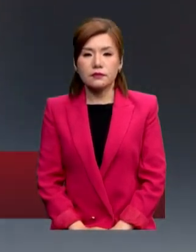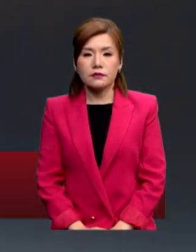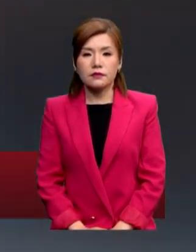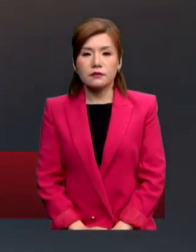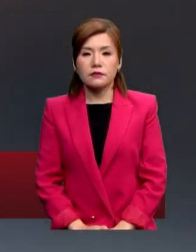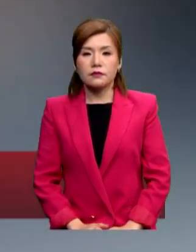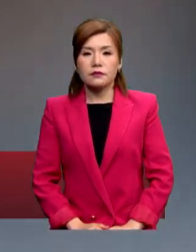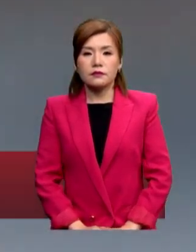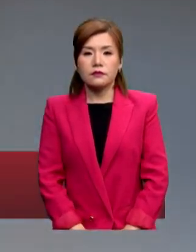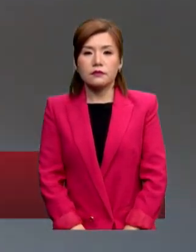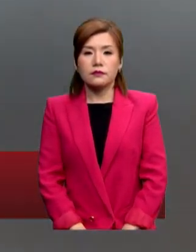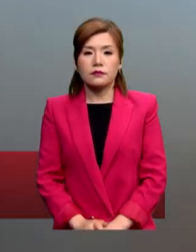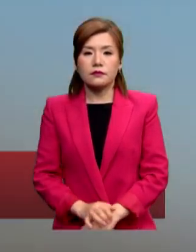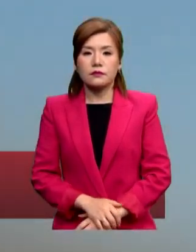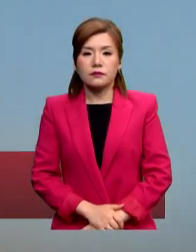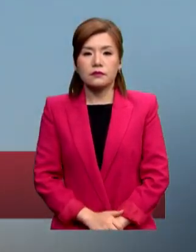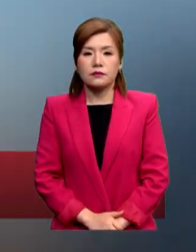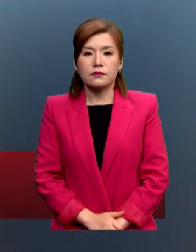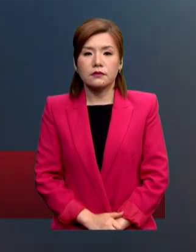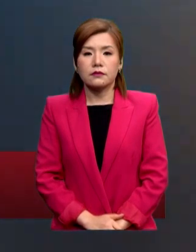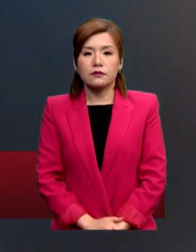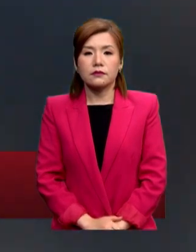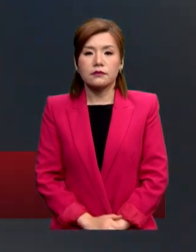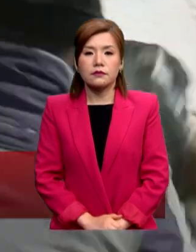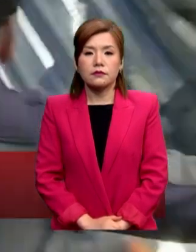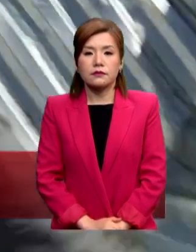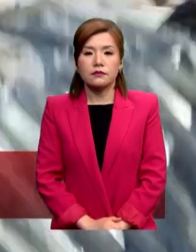Материал басмандыр, жатвандыр материалға.